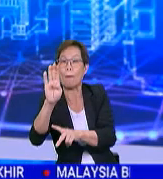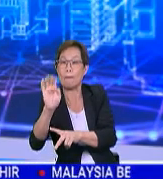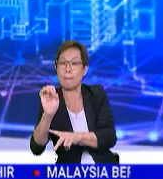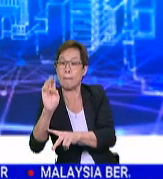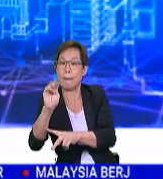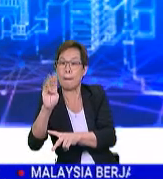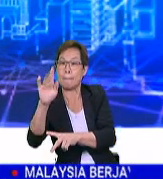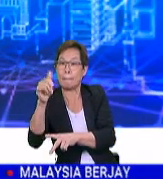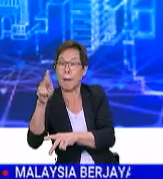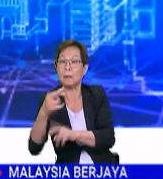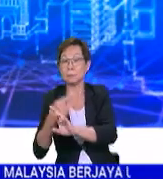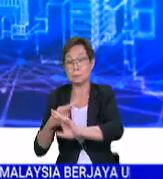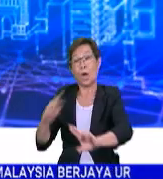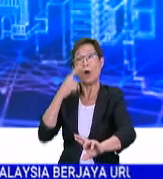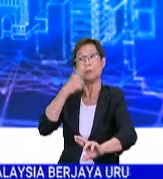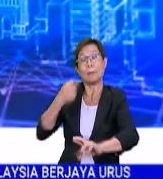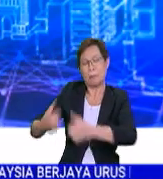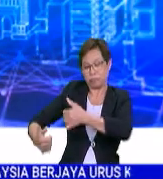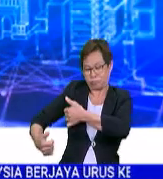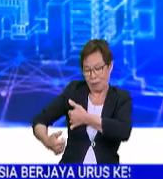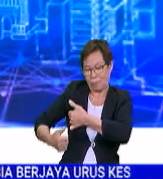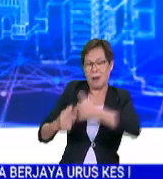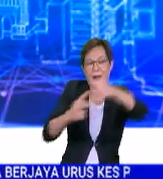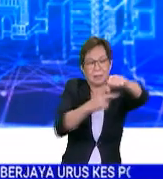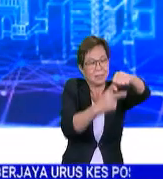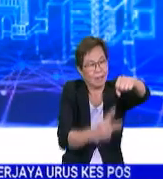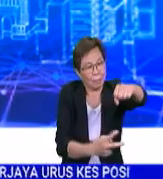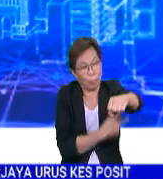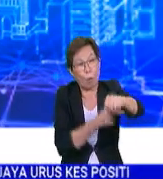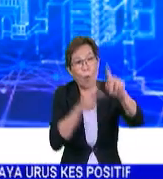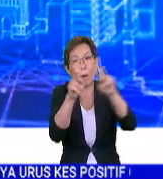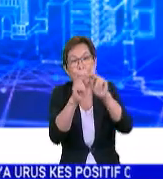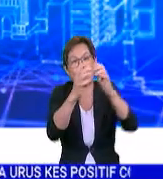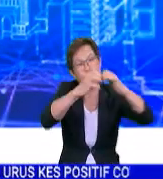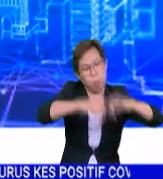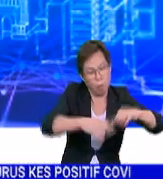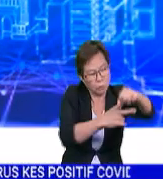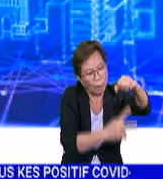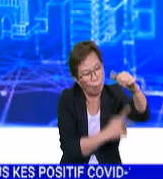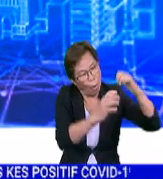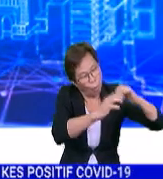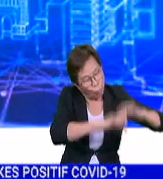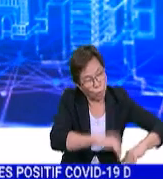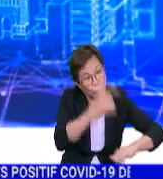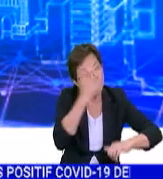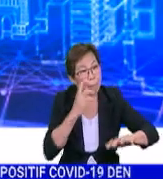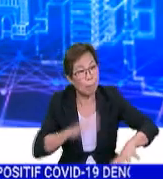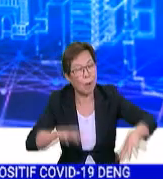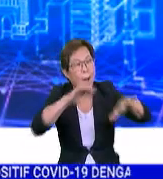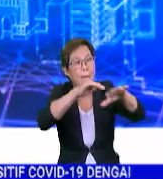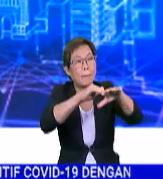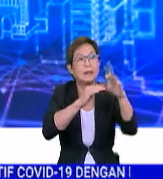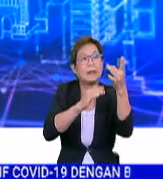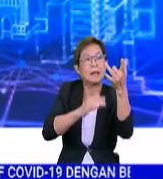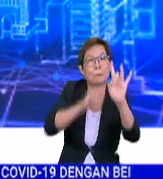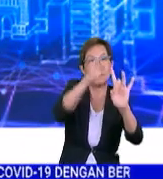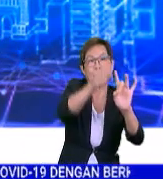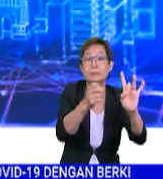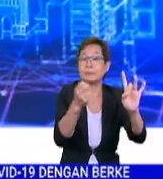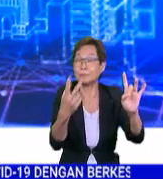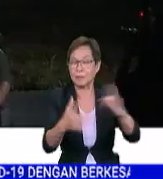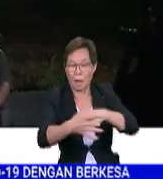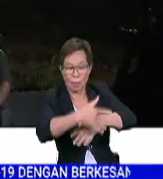itu disediakan tentara darat ini berikutan jambatan Kampung tersebut runtuh akibat banjir pada 18 Edis MB lalu